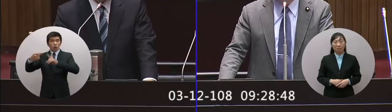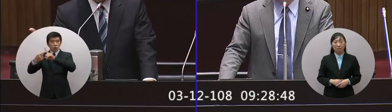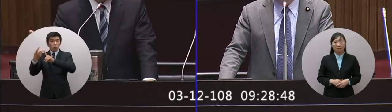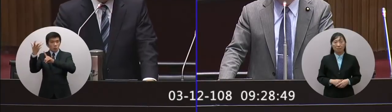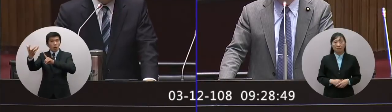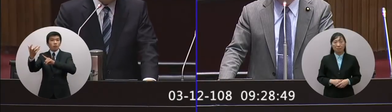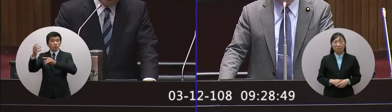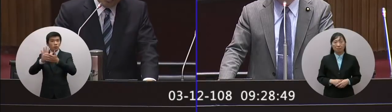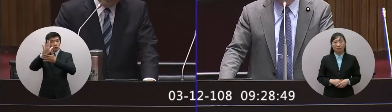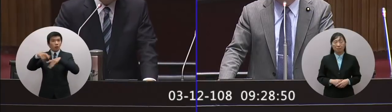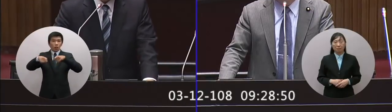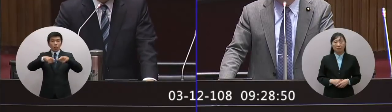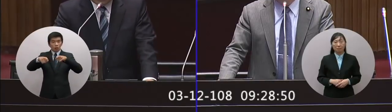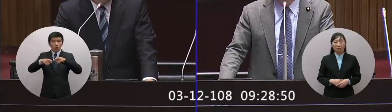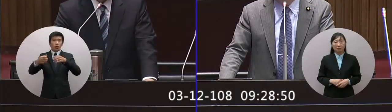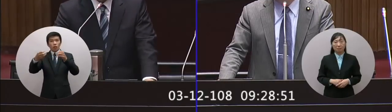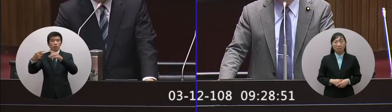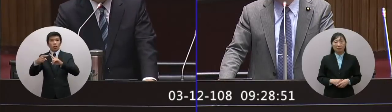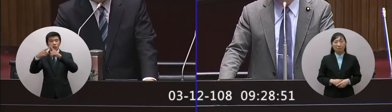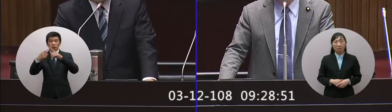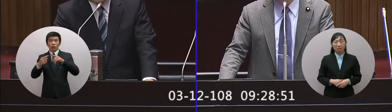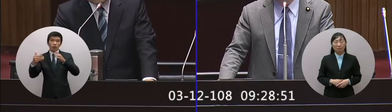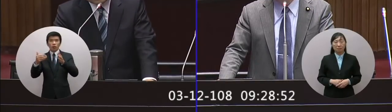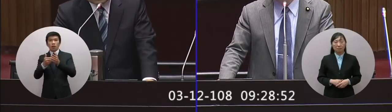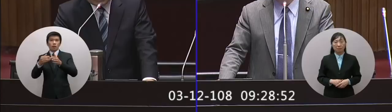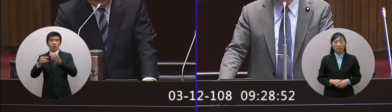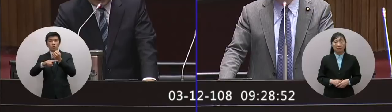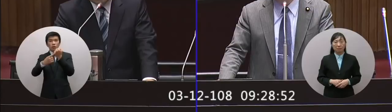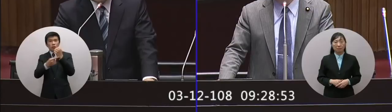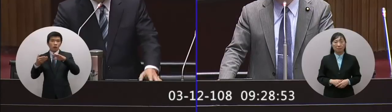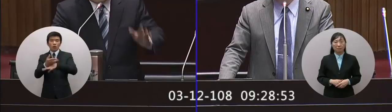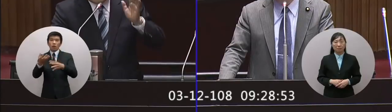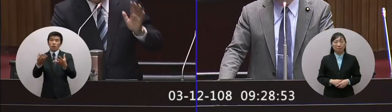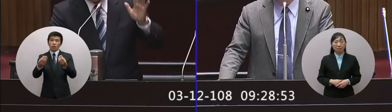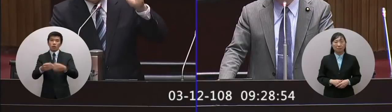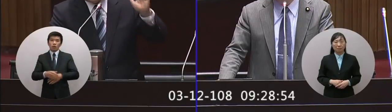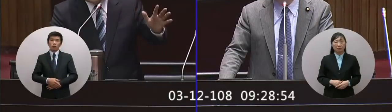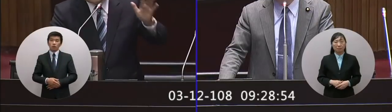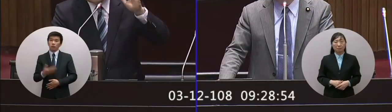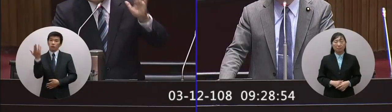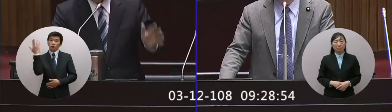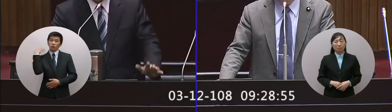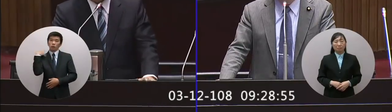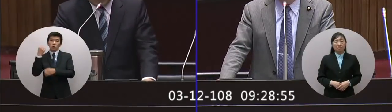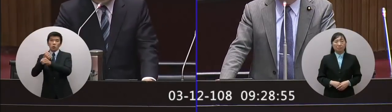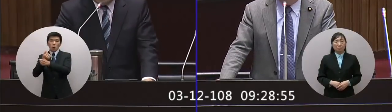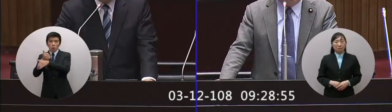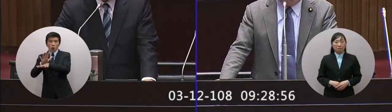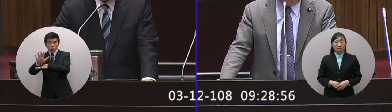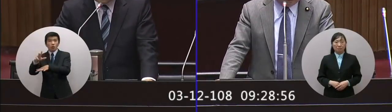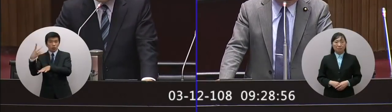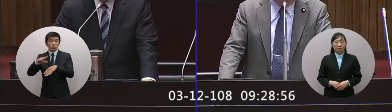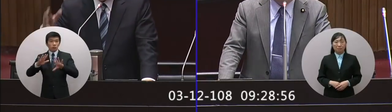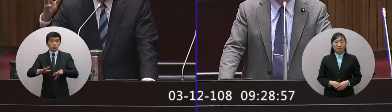爱难行，所以也没有通过。而过去执行的经验，以及现在世界的情势发